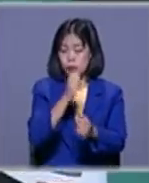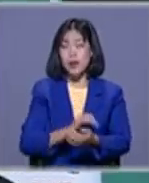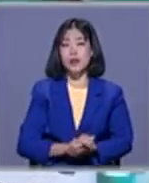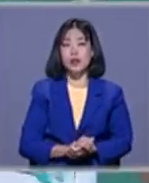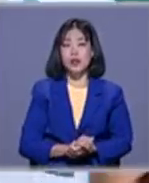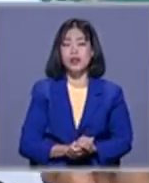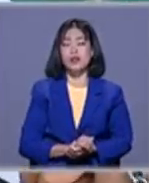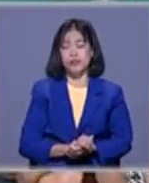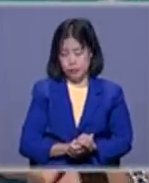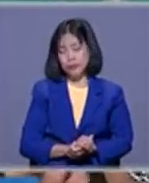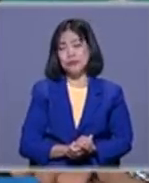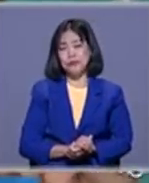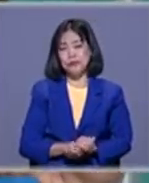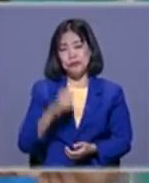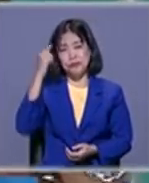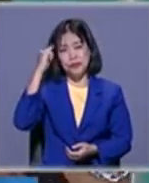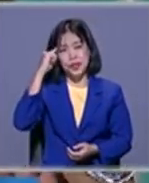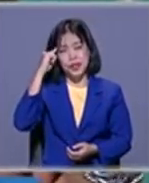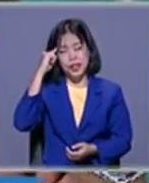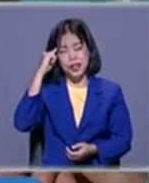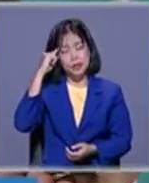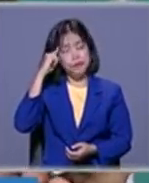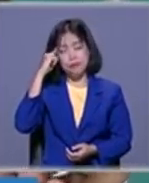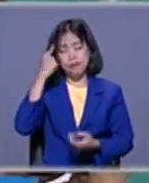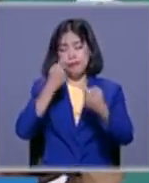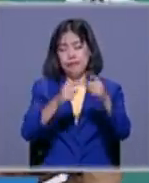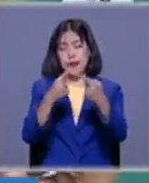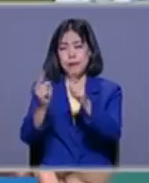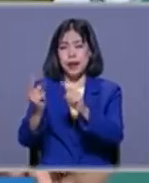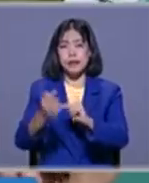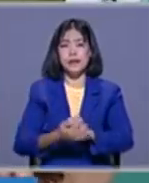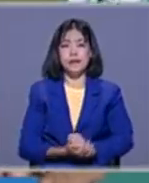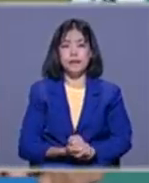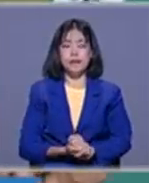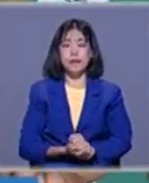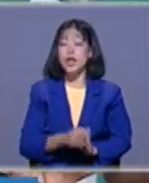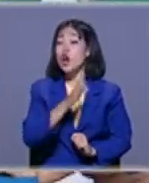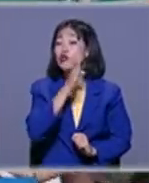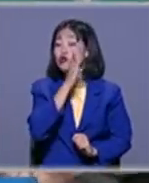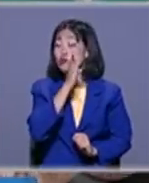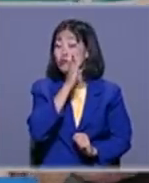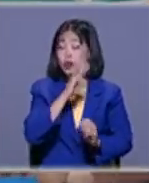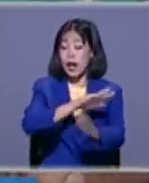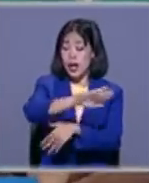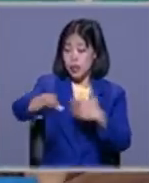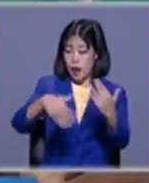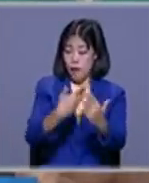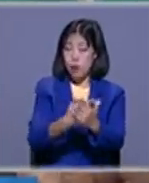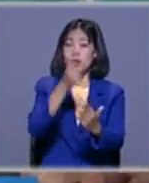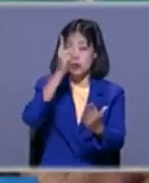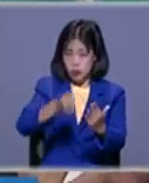ก็นี่แหละคิดแผลงๆกันตลอดเวลาถ้าทุกคนเนี่ยยึดมั่นระบบรัฐสภ